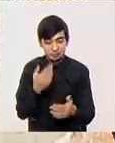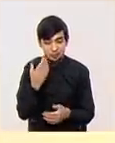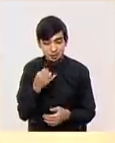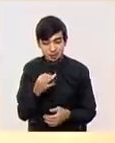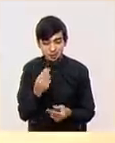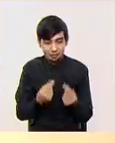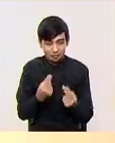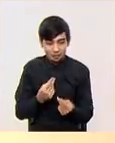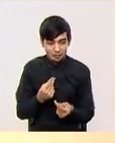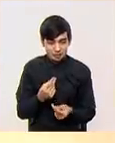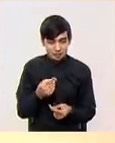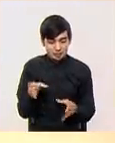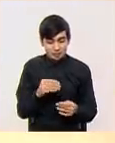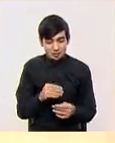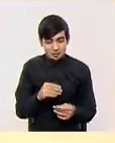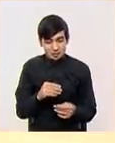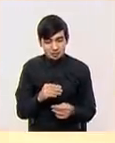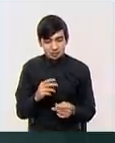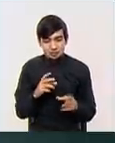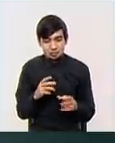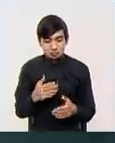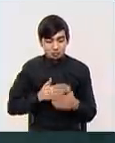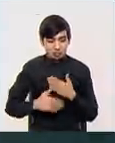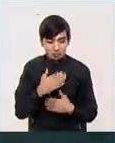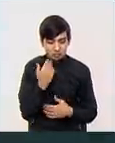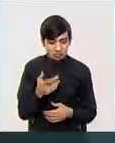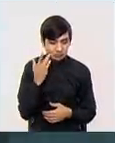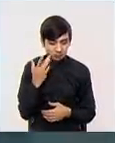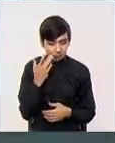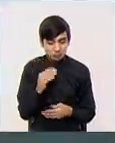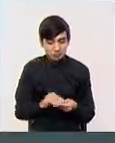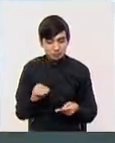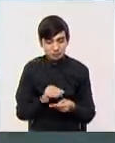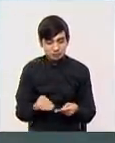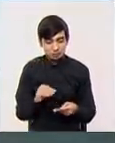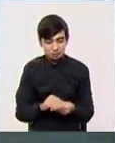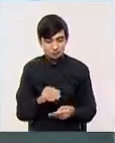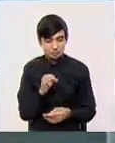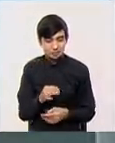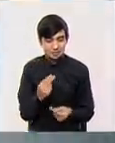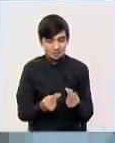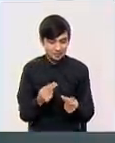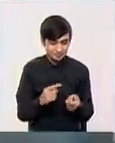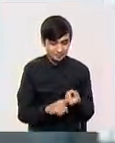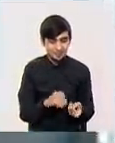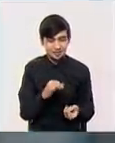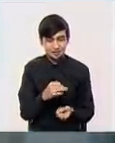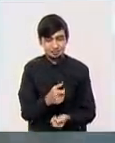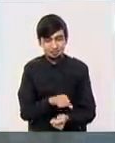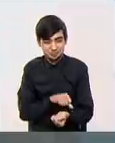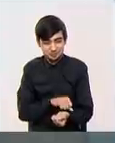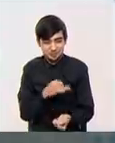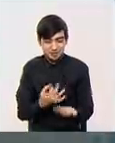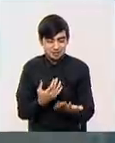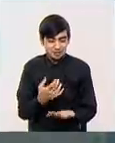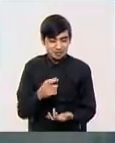құмардан бақытсыз жан жоқ, бірақ ол сол қателігін қайталай беретіндей. Психиатр мамандар болса, ойын құмар мен нашақордың, мас